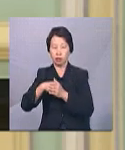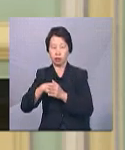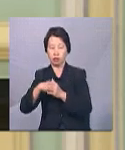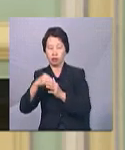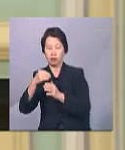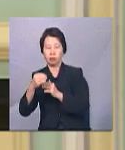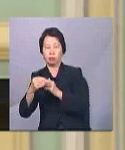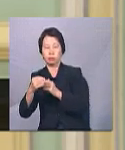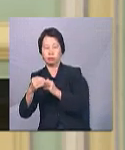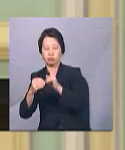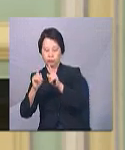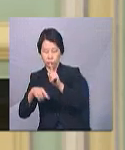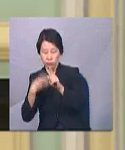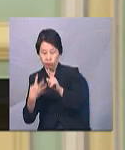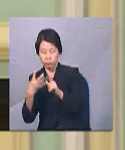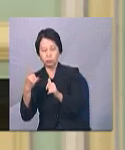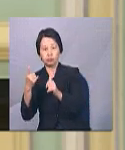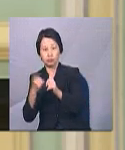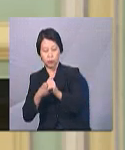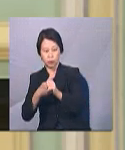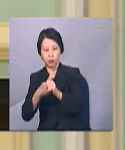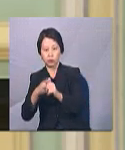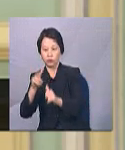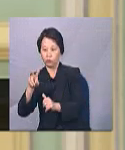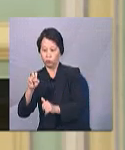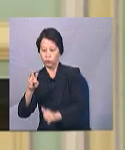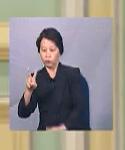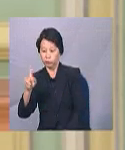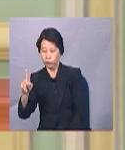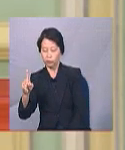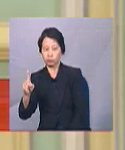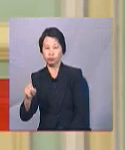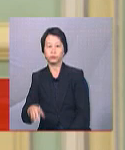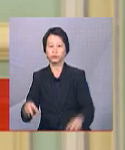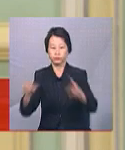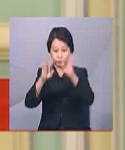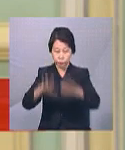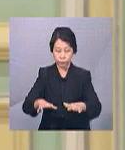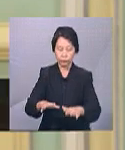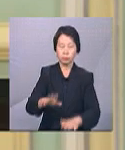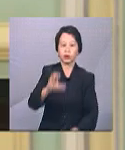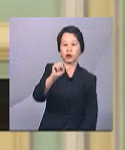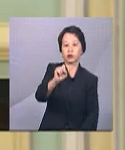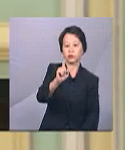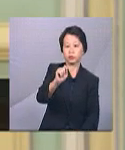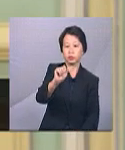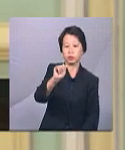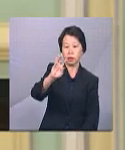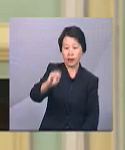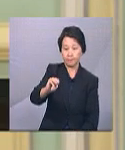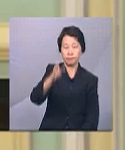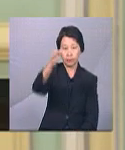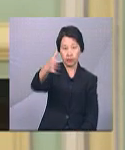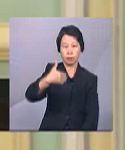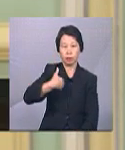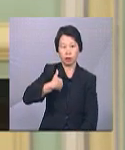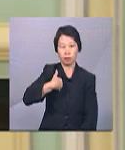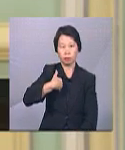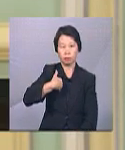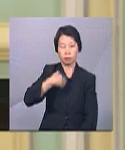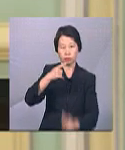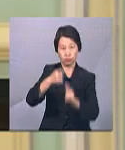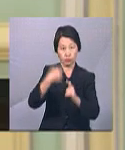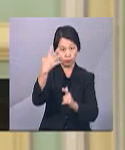pertama 2021 peperiksaan stpm juga akan diadakan pada suku